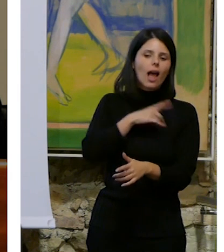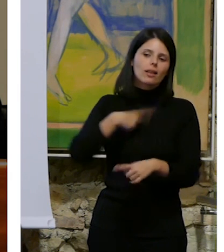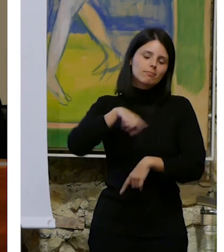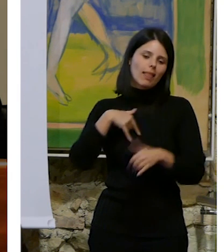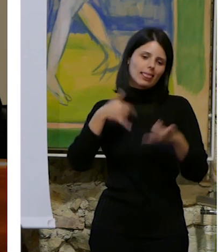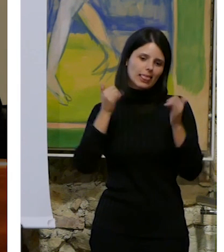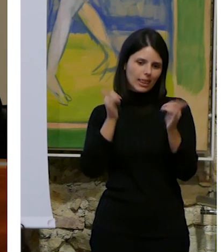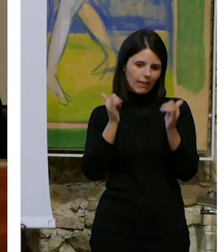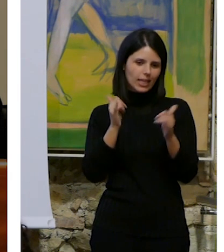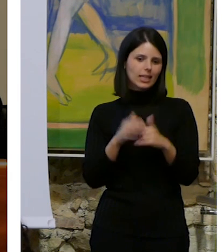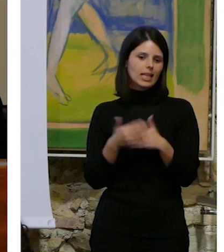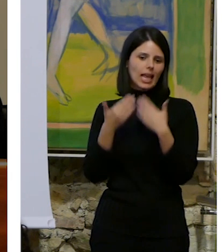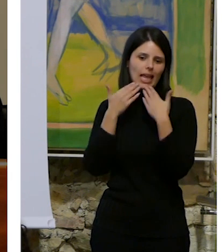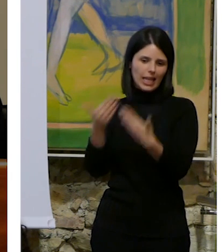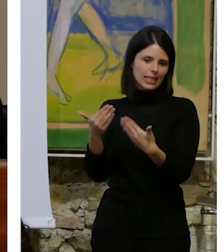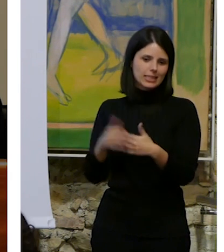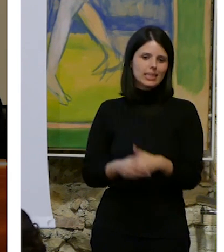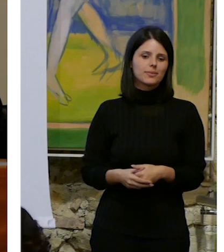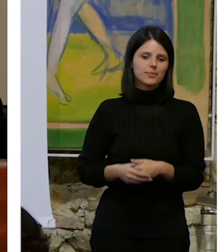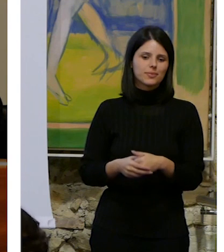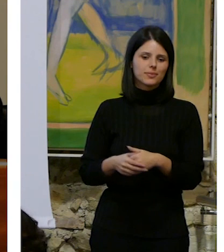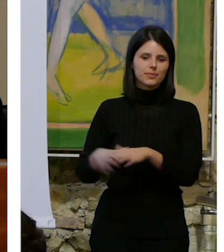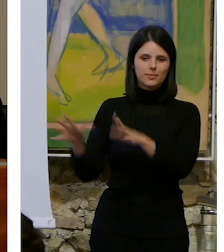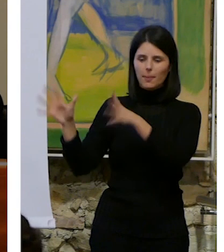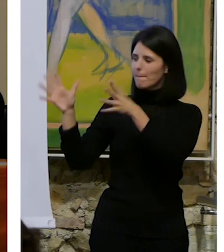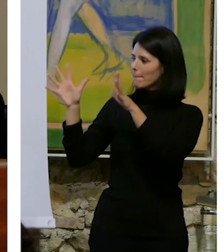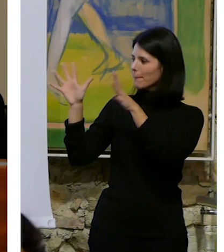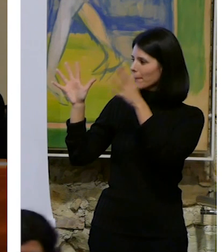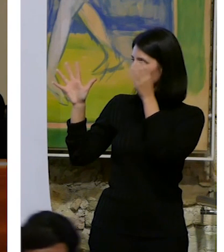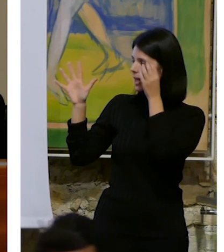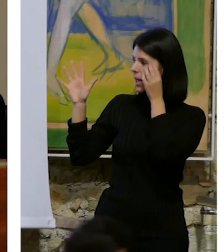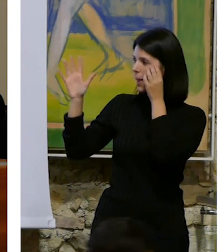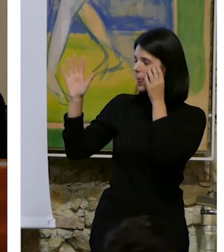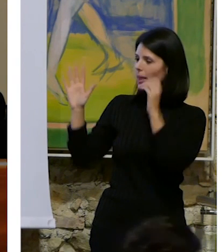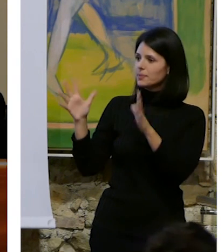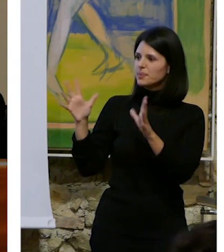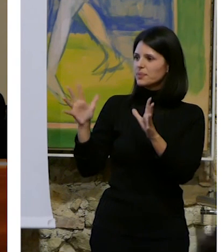ci siamo anche divertiti, cosa che non succede spesso, insomma.